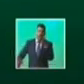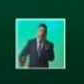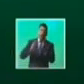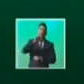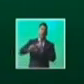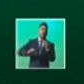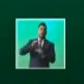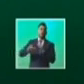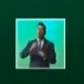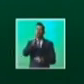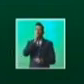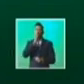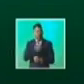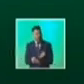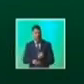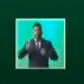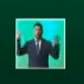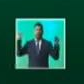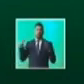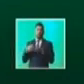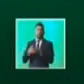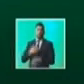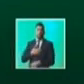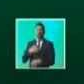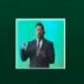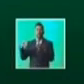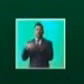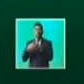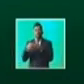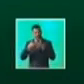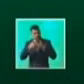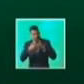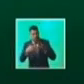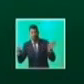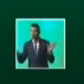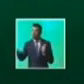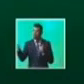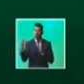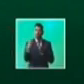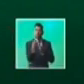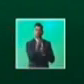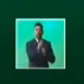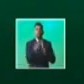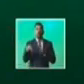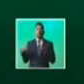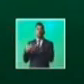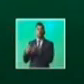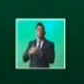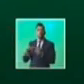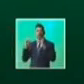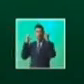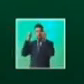τρίτη εντολή σχηματισμού κυβέρνησης και μπορούσε μαζί με τον δεύτερο και με τον κύριο Ανδρουλάκη πρωθυπουργό, αφού αυτός θα είχε την εντολή σχηματισμού, να